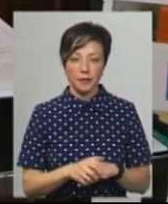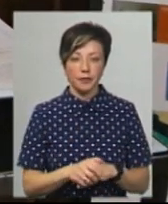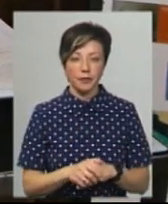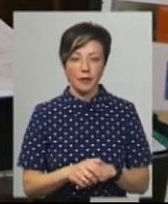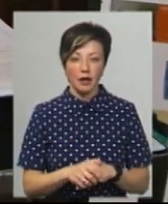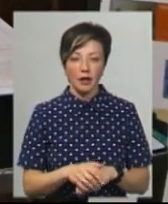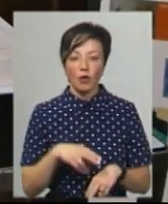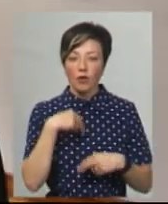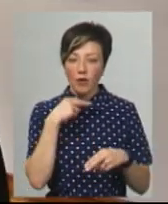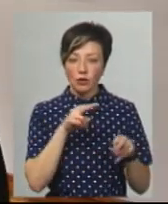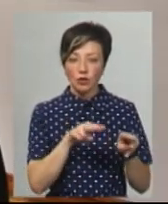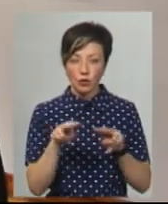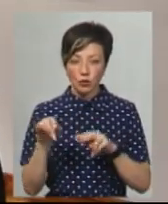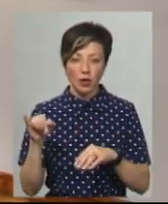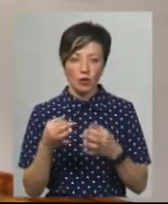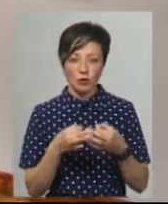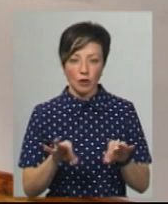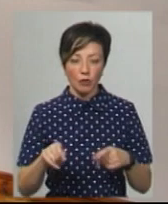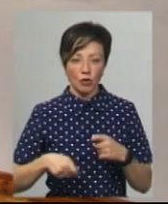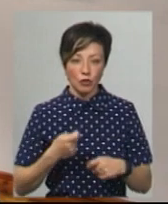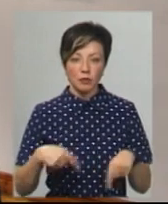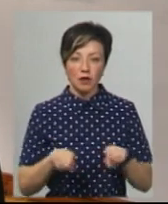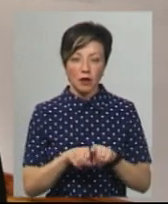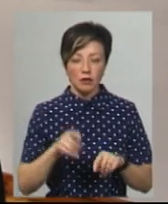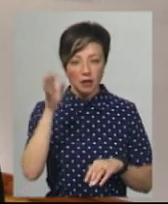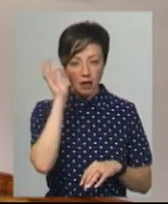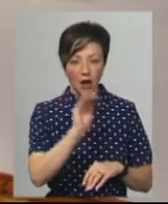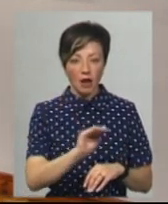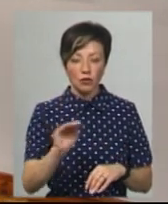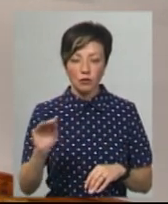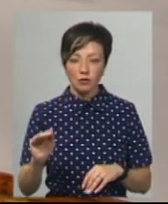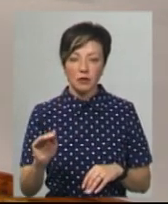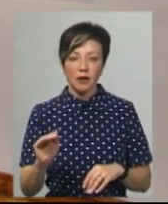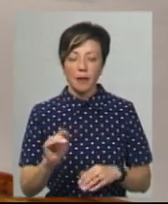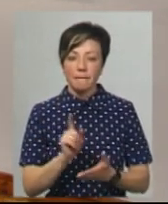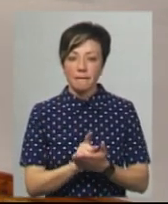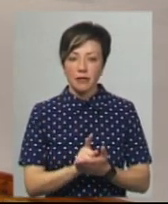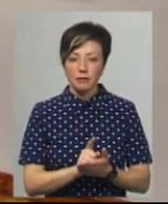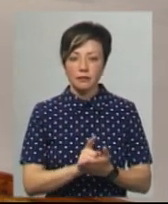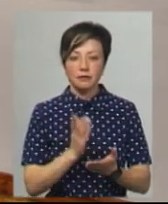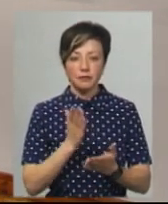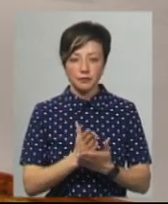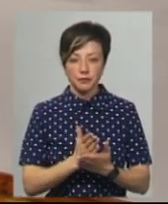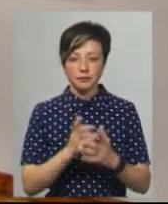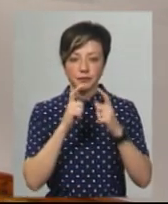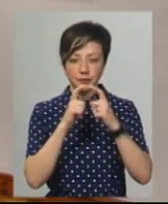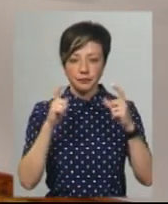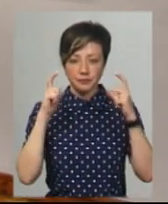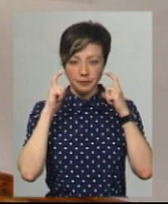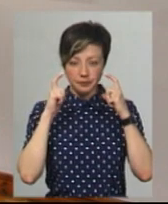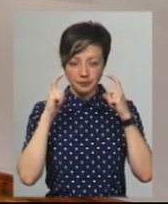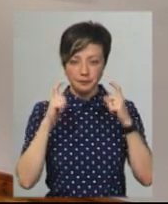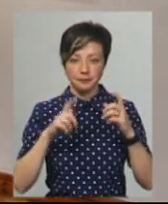ми уважно слідкуємо і не допускаємо порушень. Також нагадуємо нашим відвідувачам, що вони мають перебувати у приміщенні обов'язково у